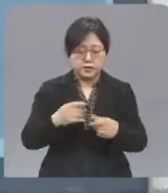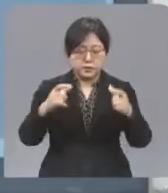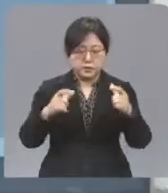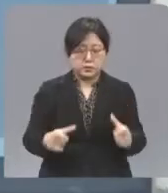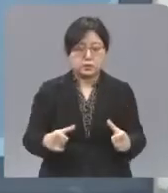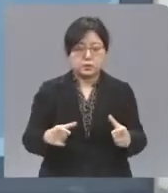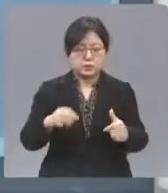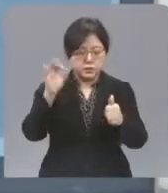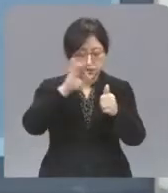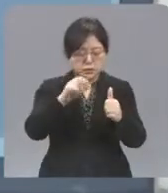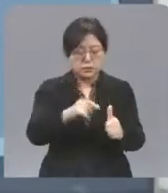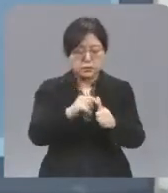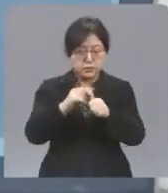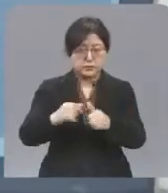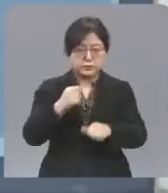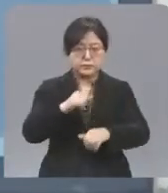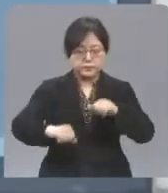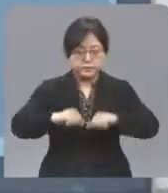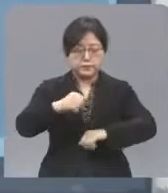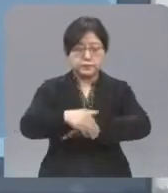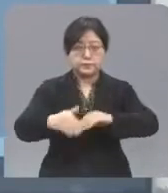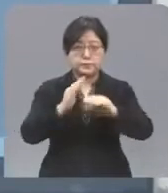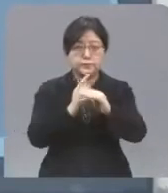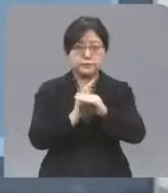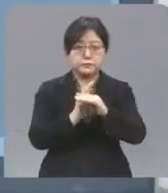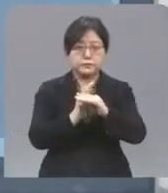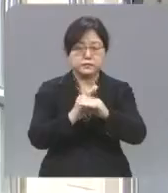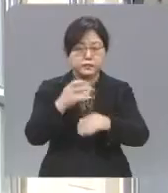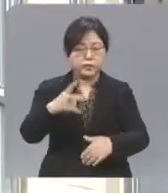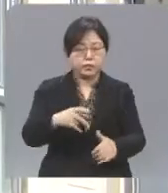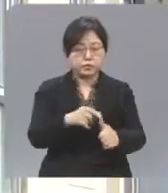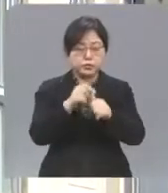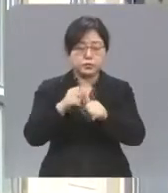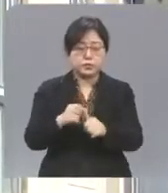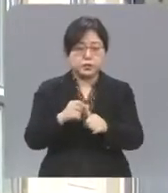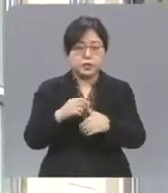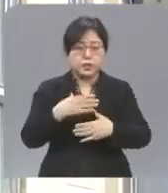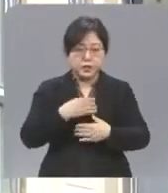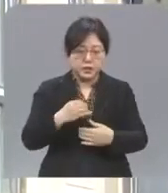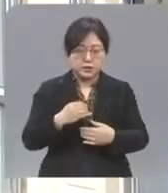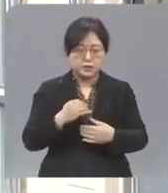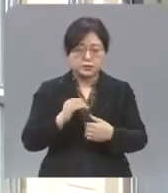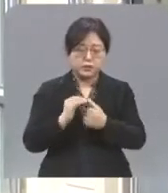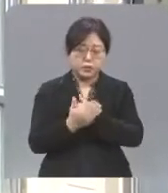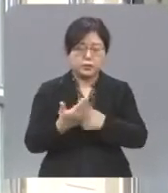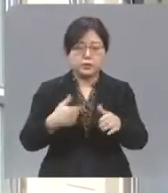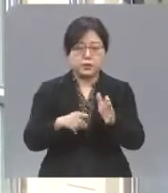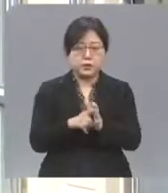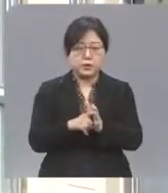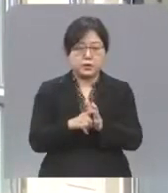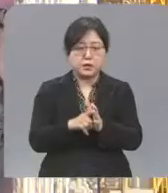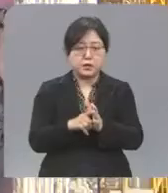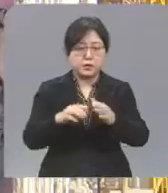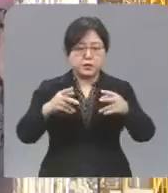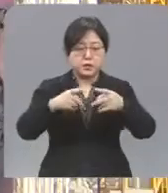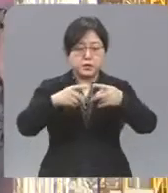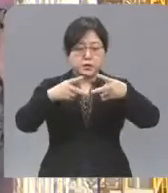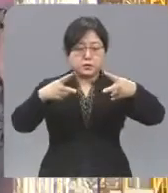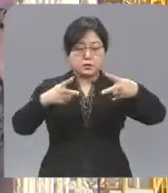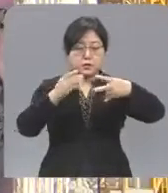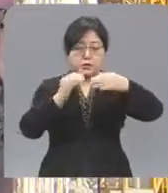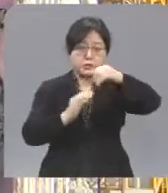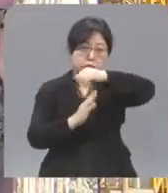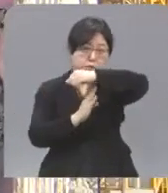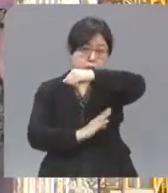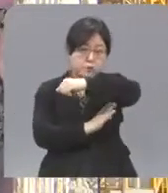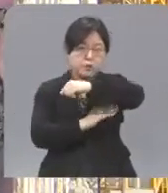내에서만 수색 구조 활동을 벌일 예정입니다. 또 구조대의 안전 확보를 위해 층과 층 사이에 지지대를 설치하는